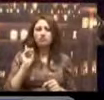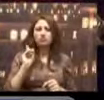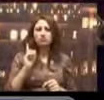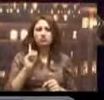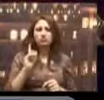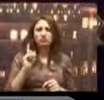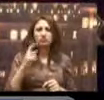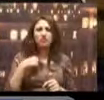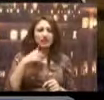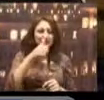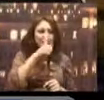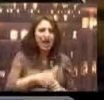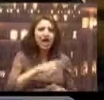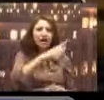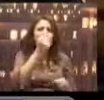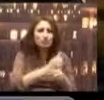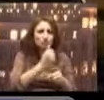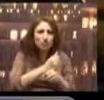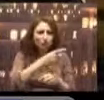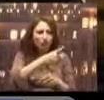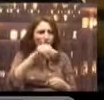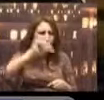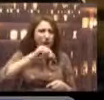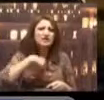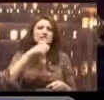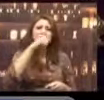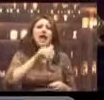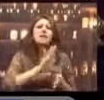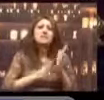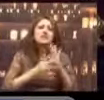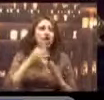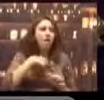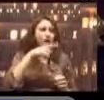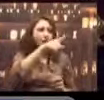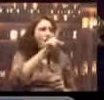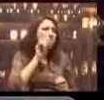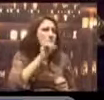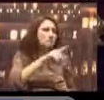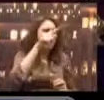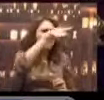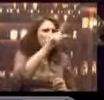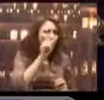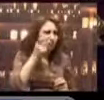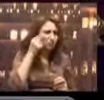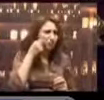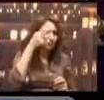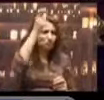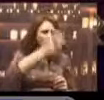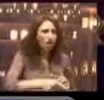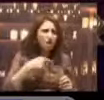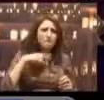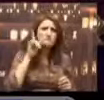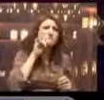ممكن افرم اللي بيعمله. مرفوضش شخص قوي. مرفوضش، ممكن اسميها مرفوض شخص قوي. لان الله اعلى واعلم الشخص ده مهما كنت شفته